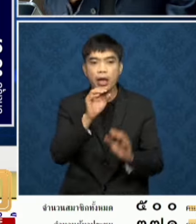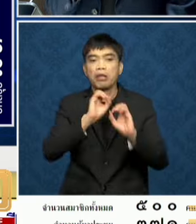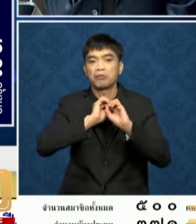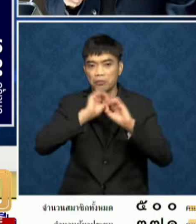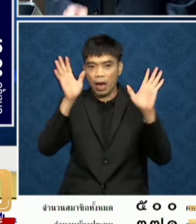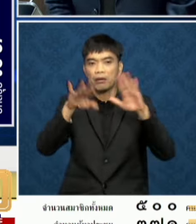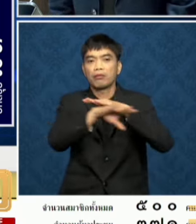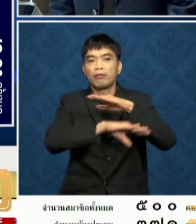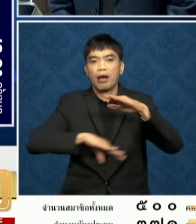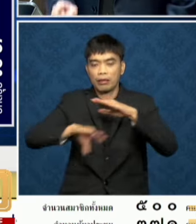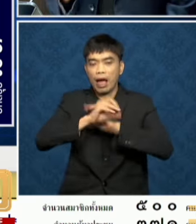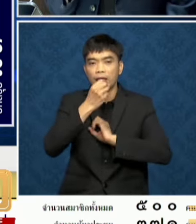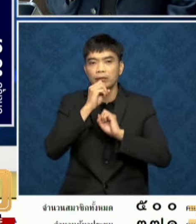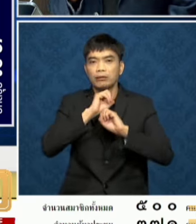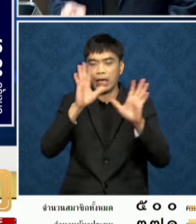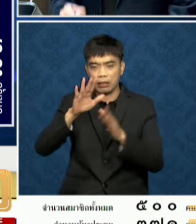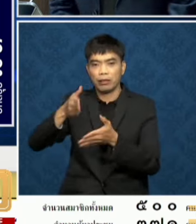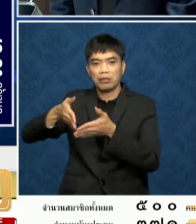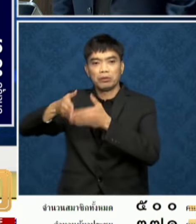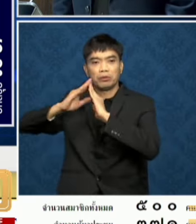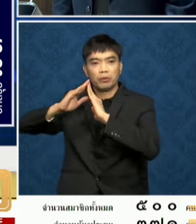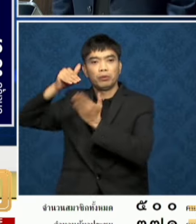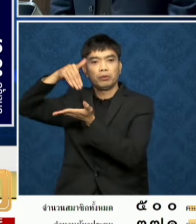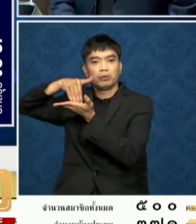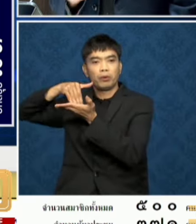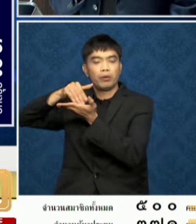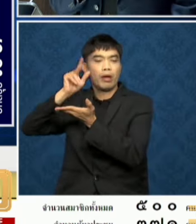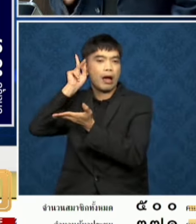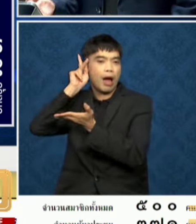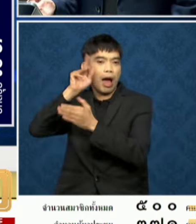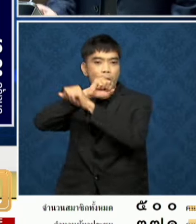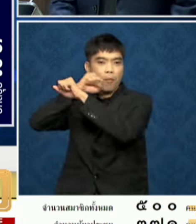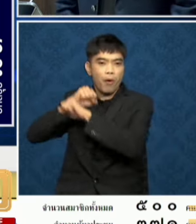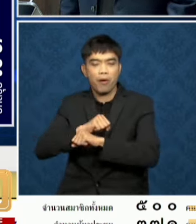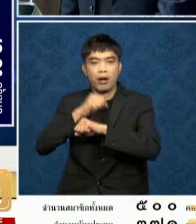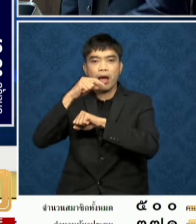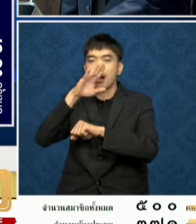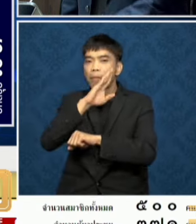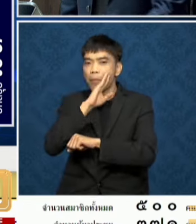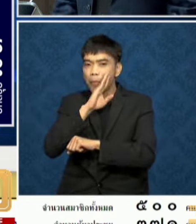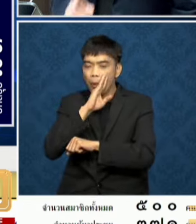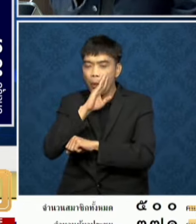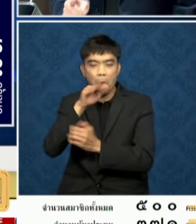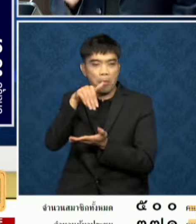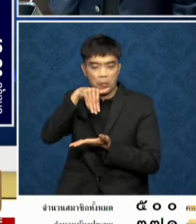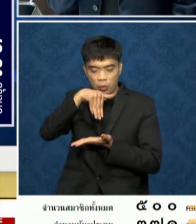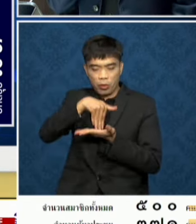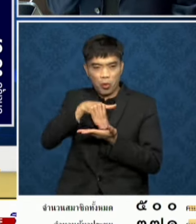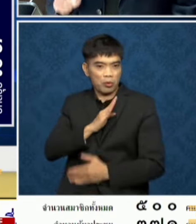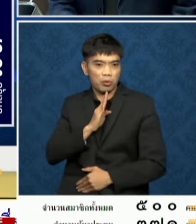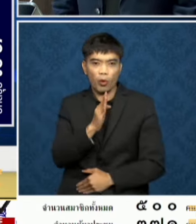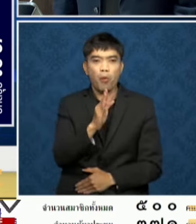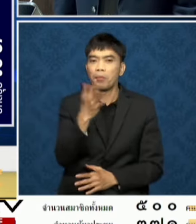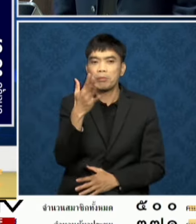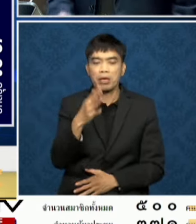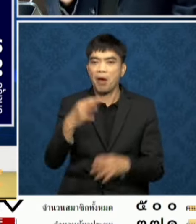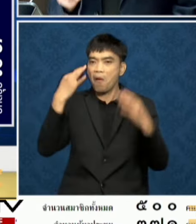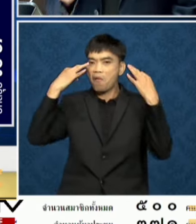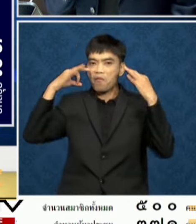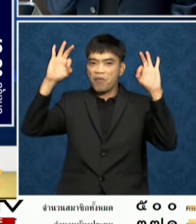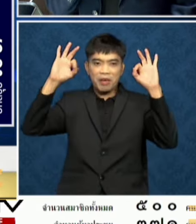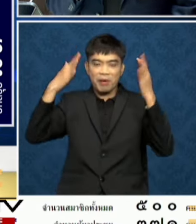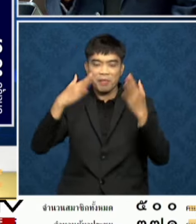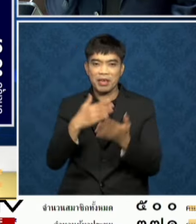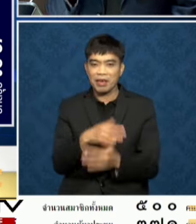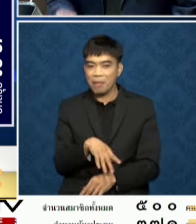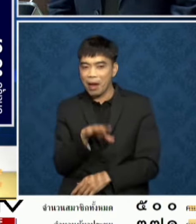ปี5เดือนตั้งแต่ก่อตั้งมาศูนย์ต่อต้านข่าวปลอมไม่เคยมีความเป็นกลางไม่เคยมีความเป็นอิสระเ